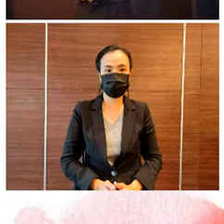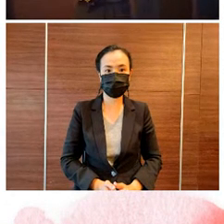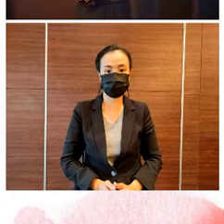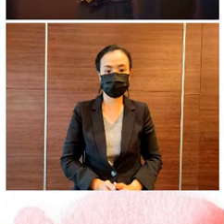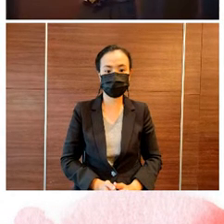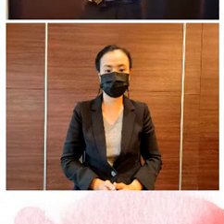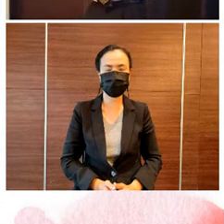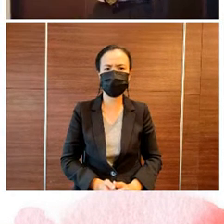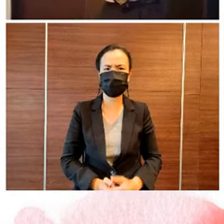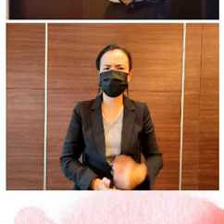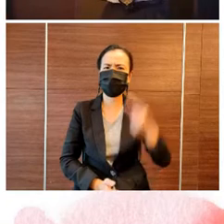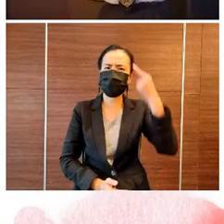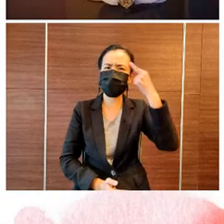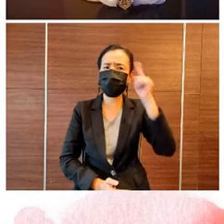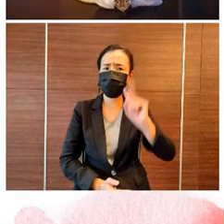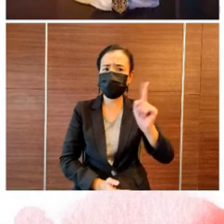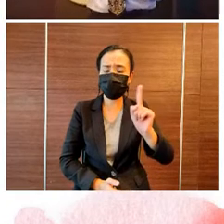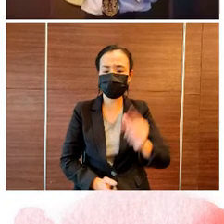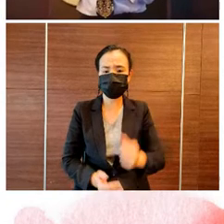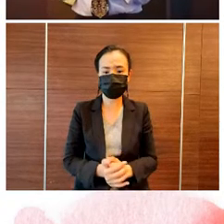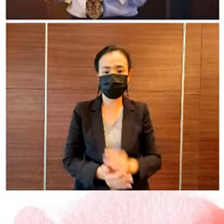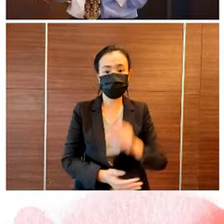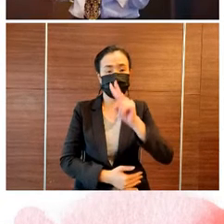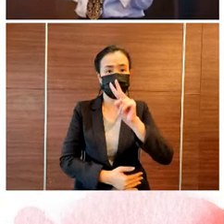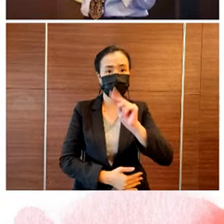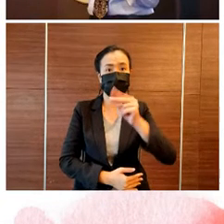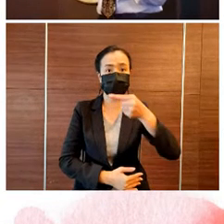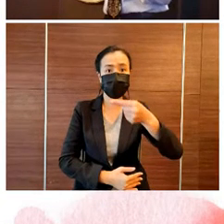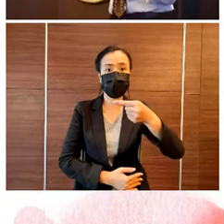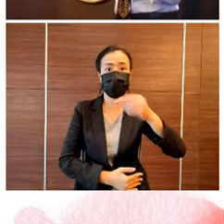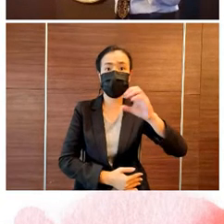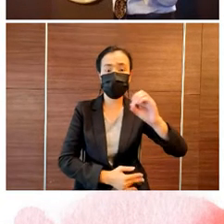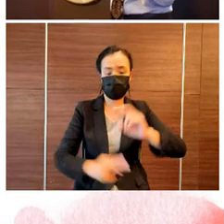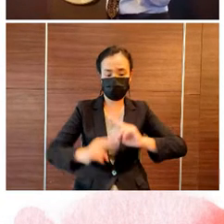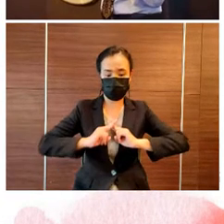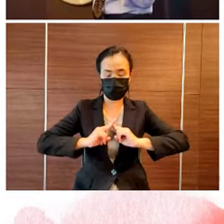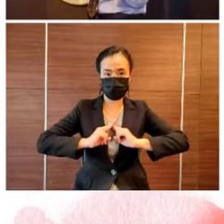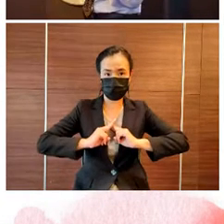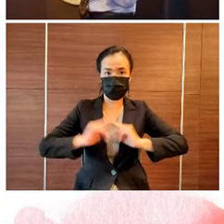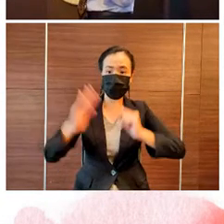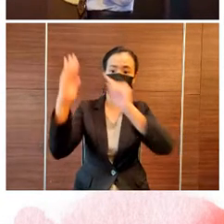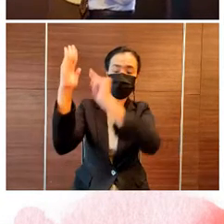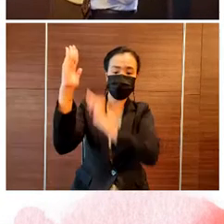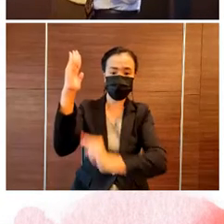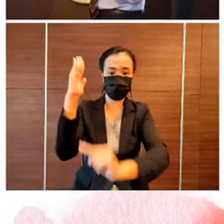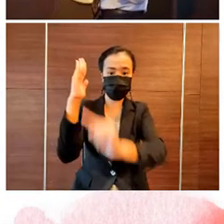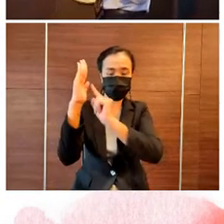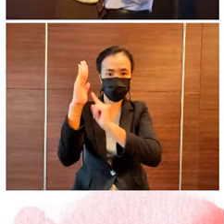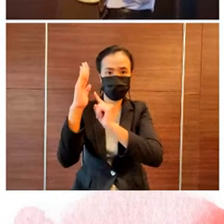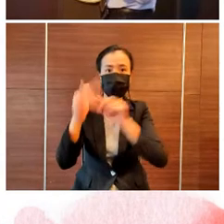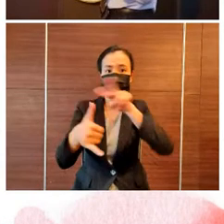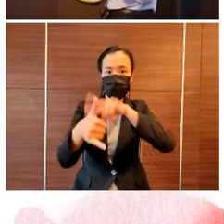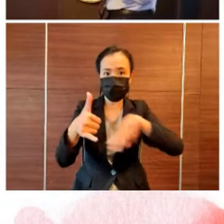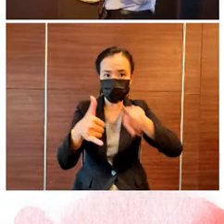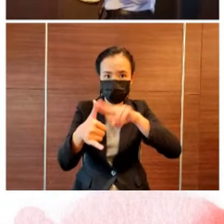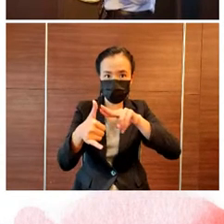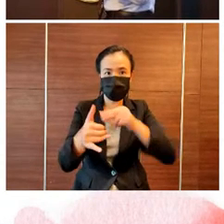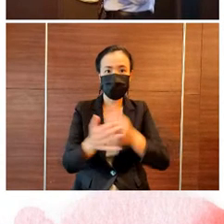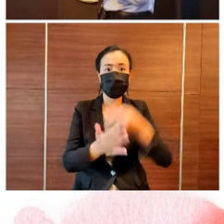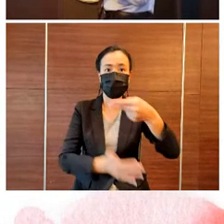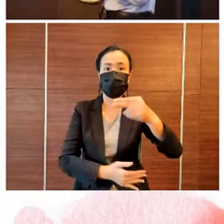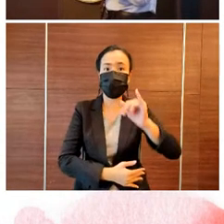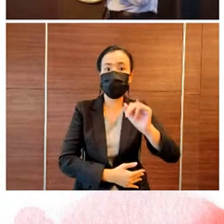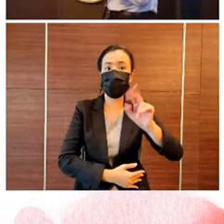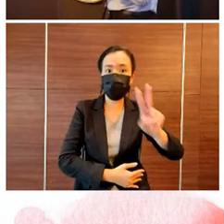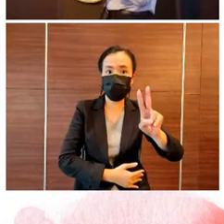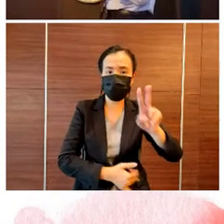ปเราหวังว่าอะไรเราหวังว่าเนี่ยการที่ NGO นะครับนะในพื้นที่นะครับตรวจ HIV ตรวจ STI